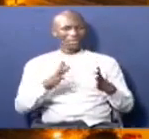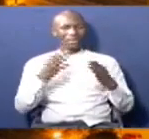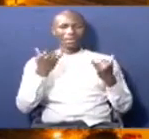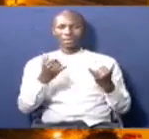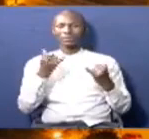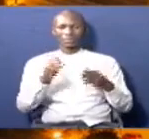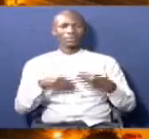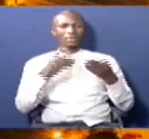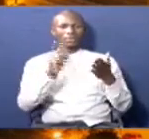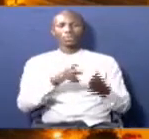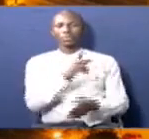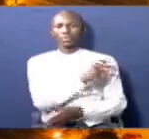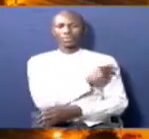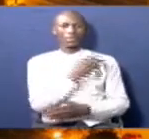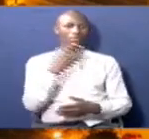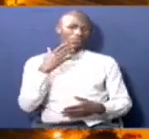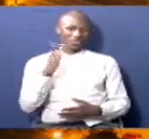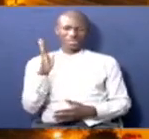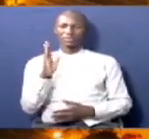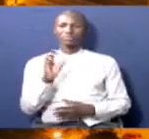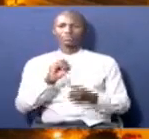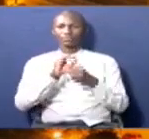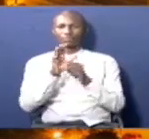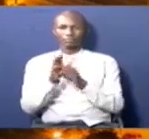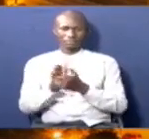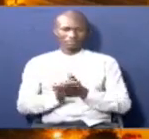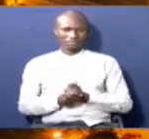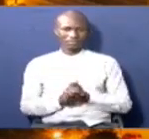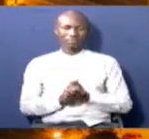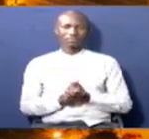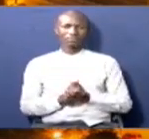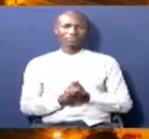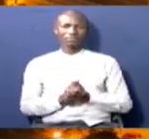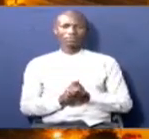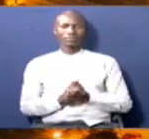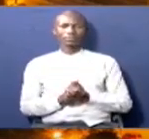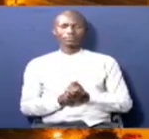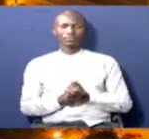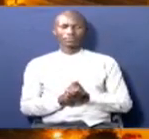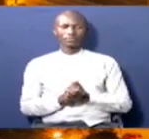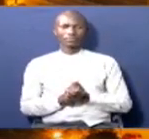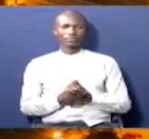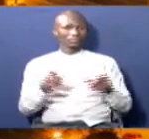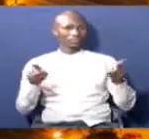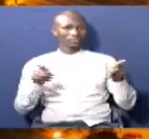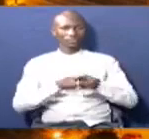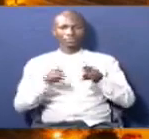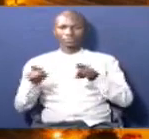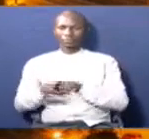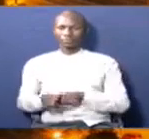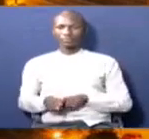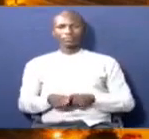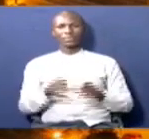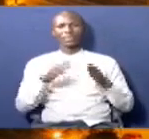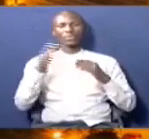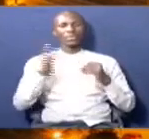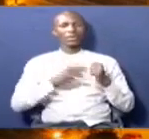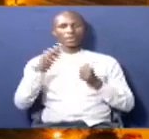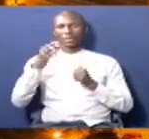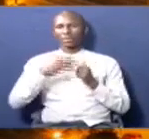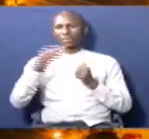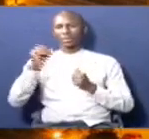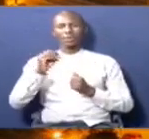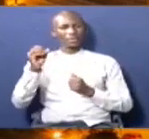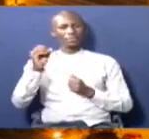maminete kunengwa nzanzo ya wawu wa corona kana COVID-19. Ondomu na kilungu chambe wa miongo nyanya